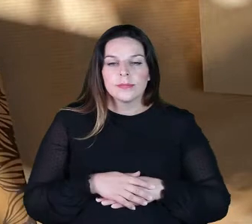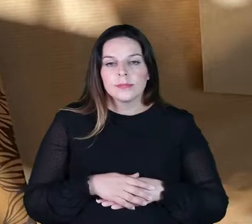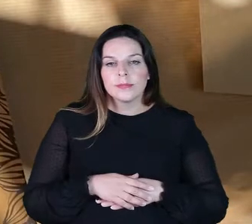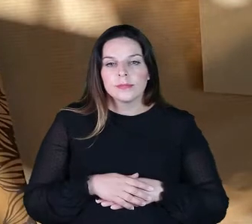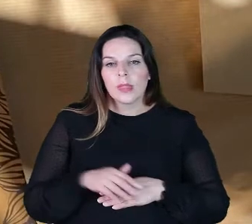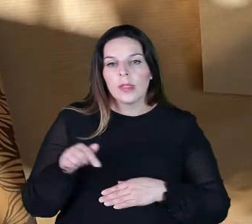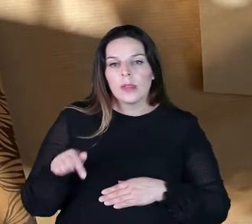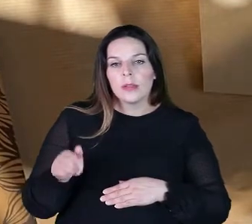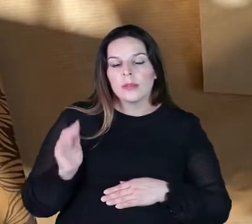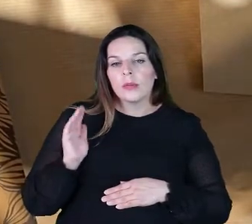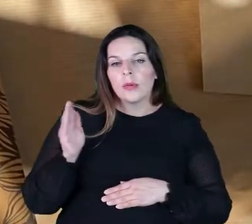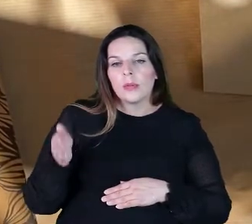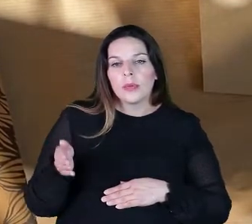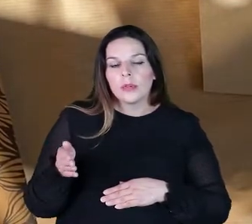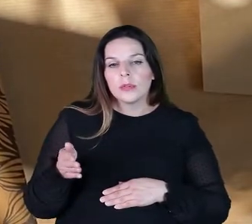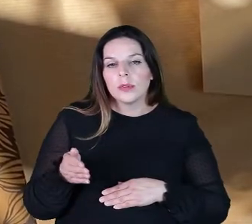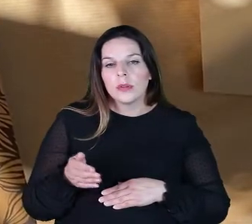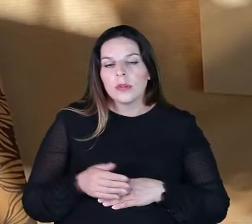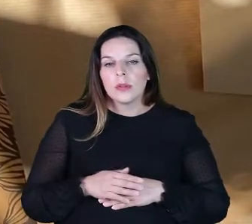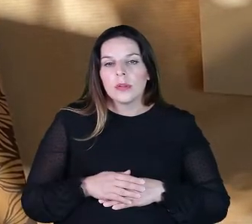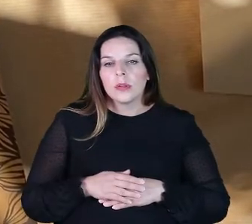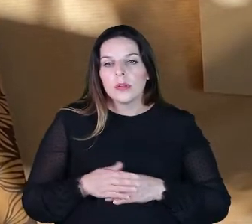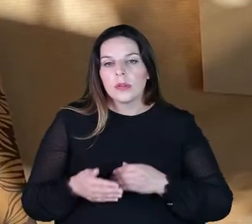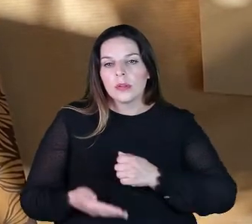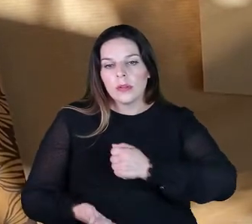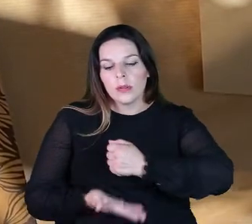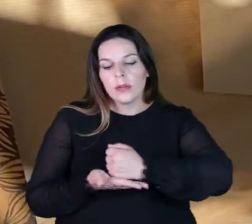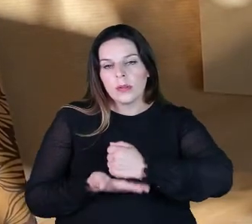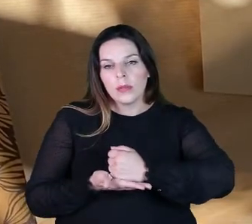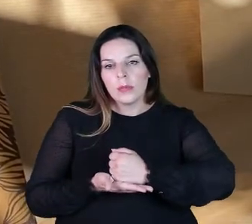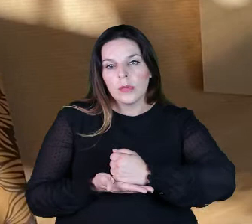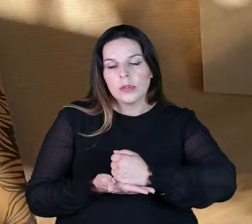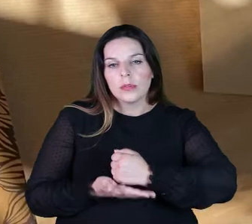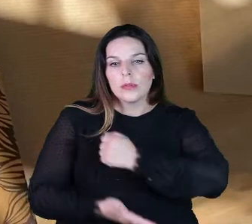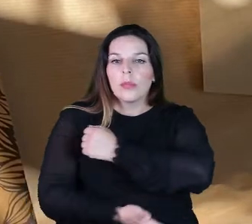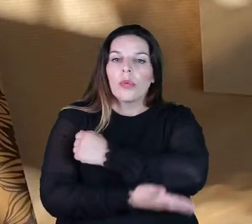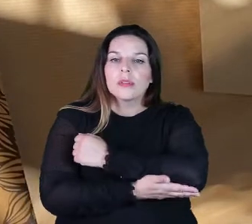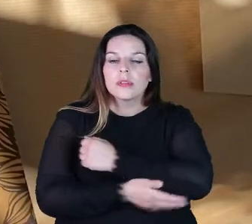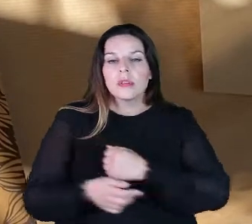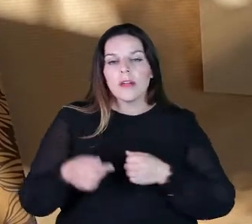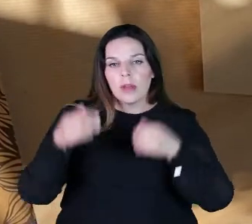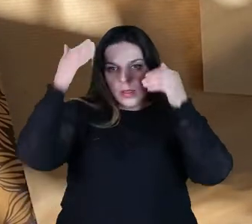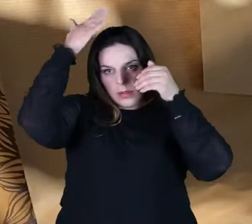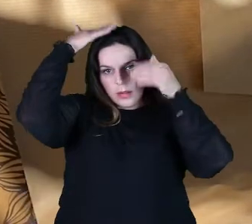To będzie część, która będzie przymocowana od dołu kapelusza, która będzie rondem.